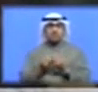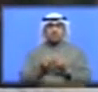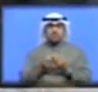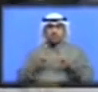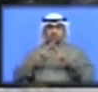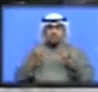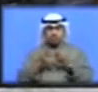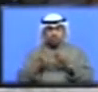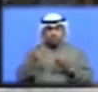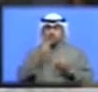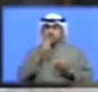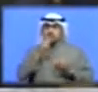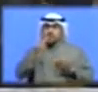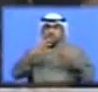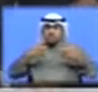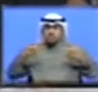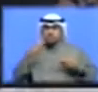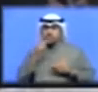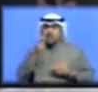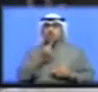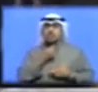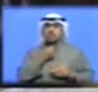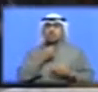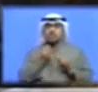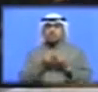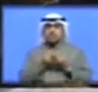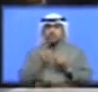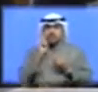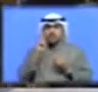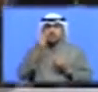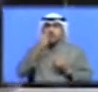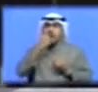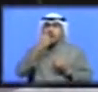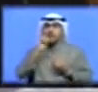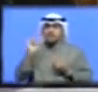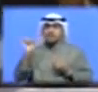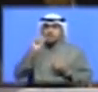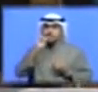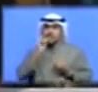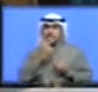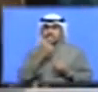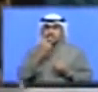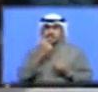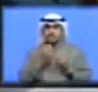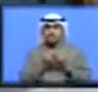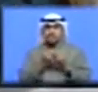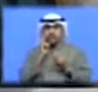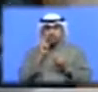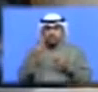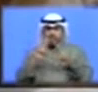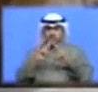مؤتمر الكويت الأول للغدة الدرقية والغدد اللعابية. هذا المؤتمر يعد